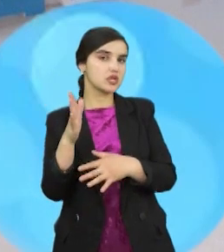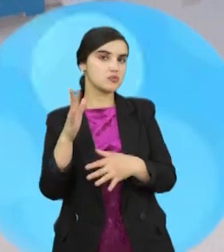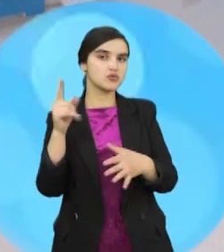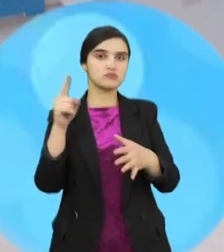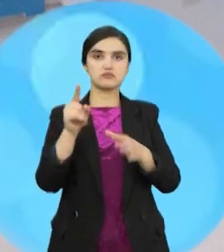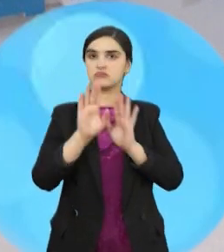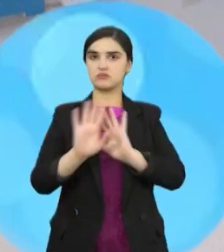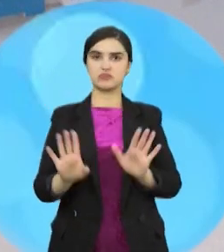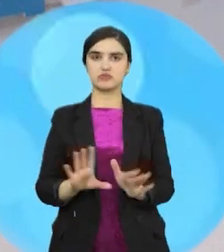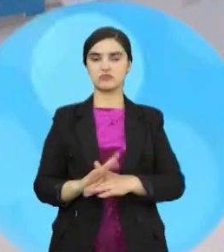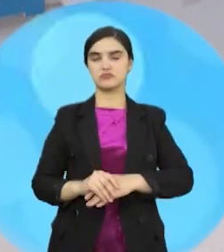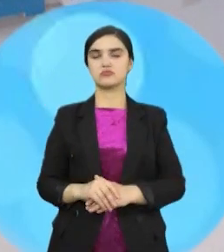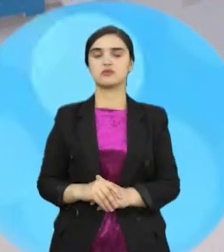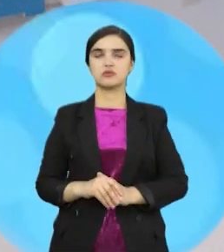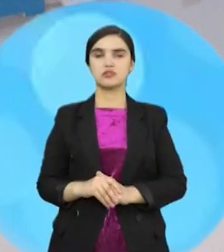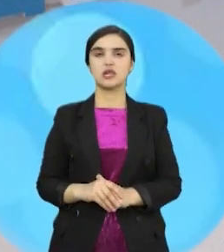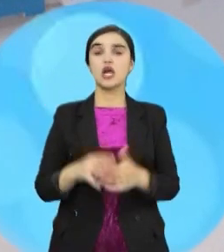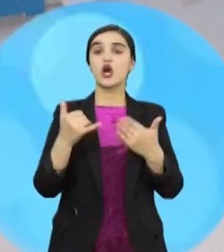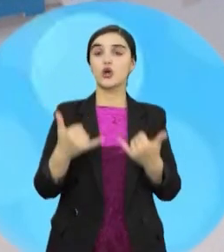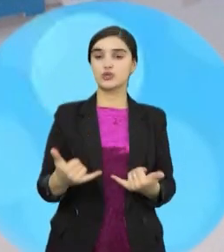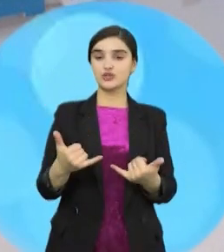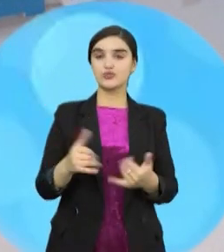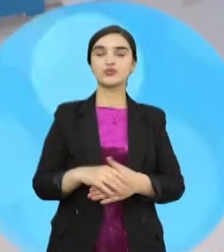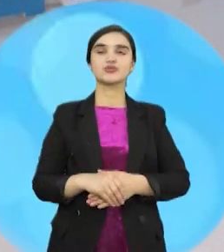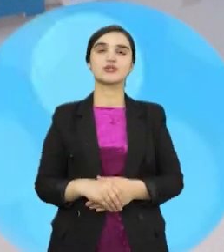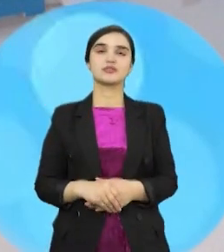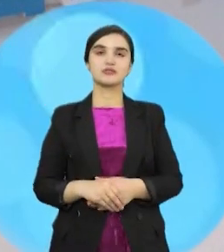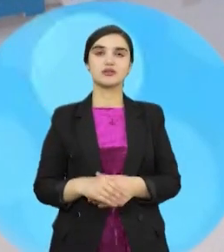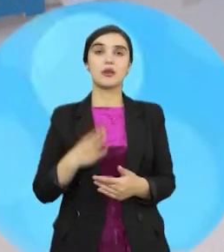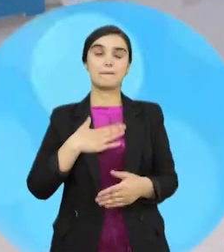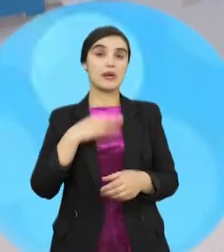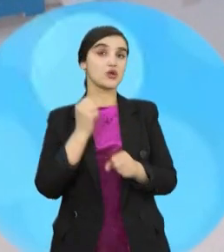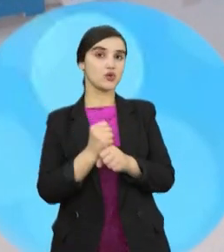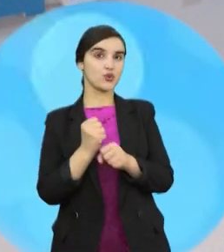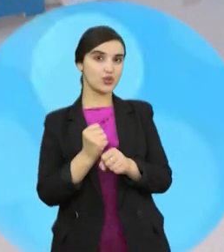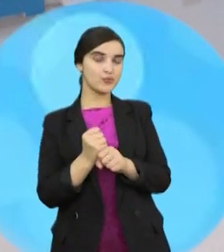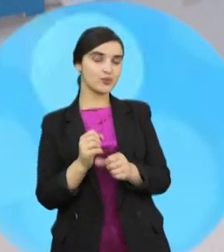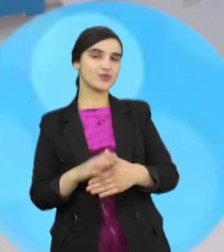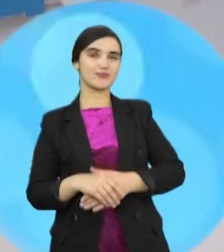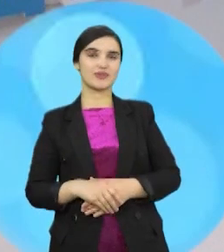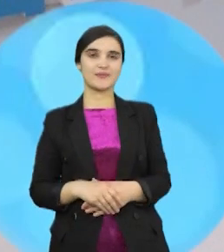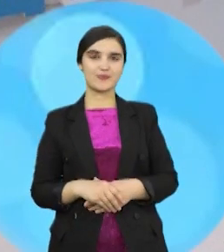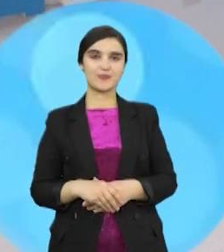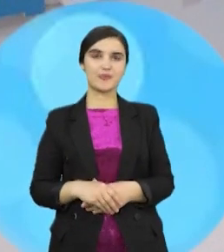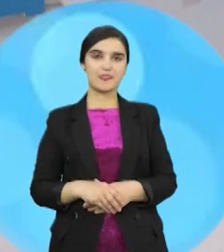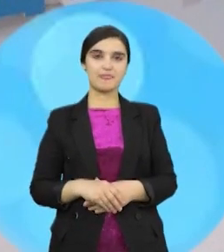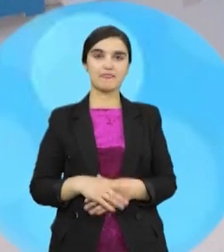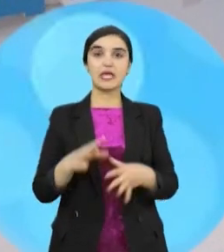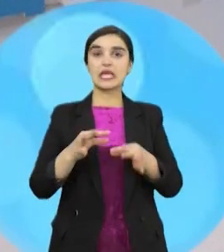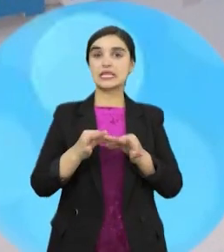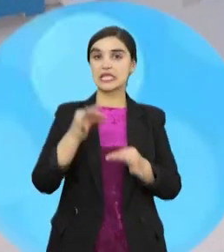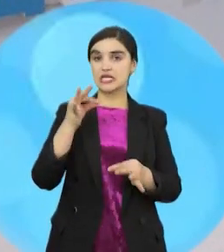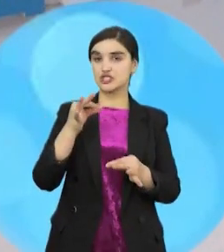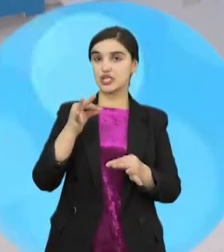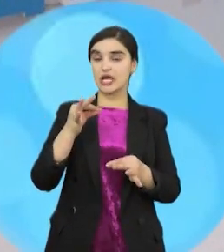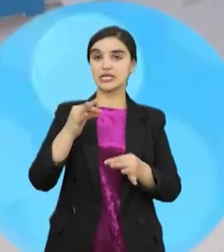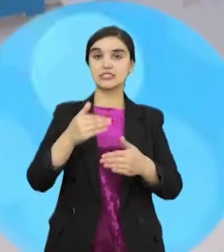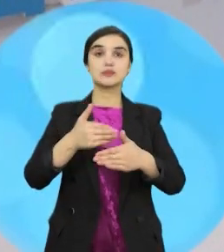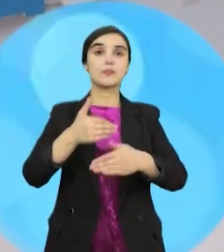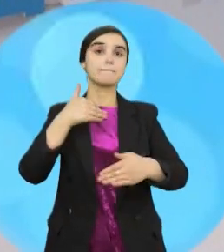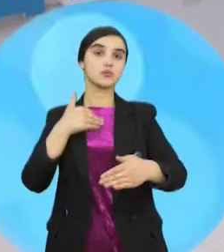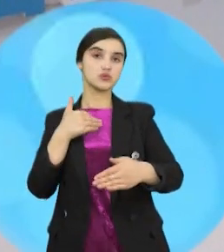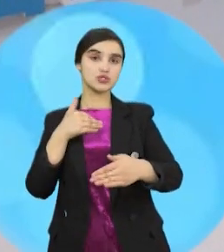تاثیر نکرده ایم. و حاضر باشد من کاری میکنم که نایچه از پشت دستی